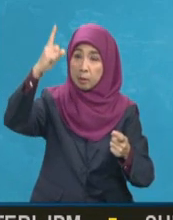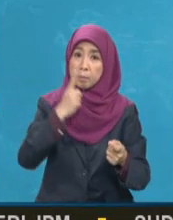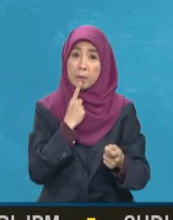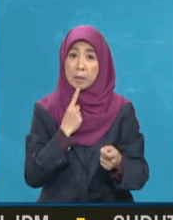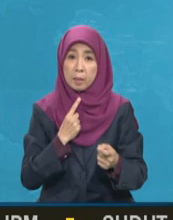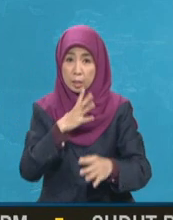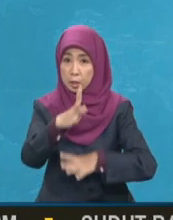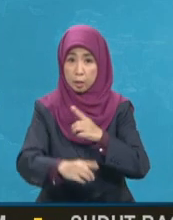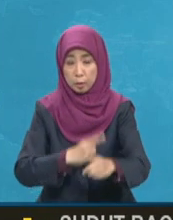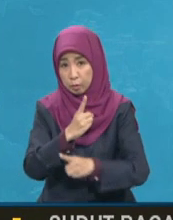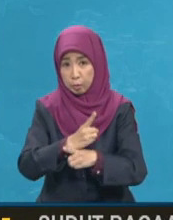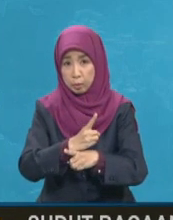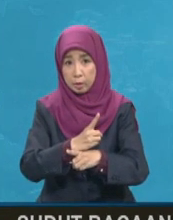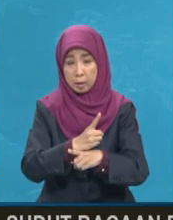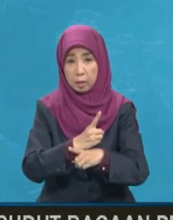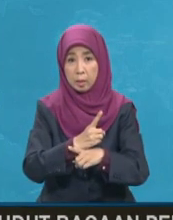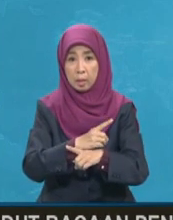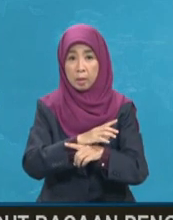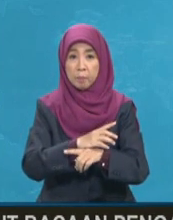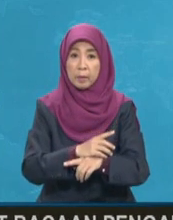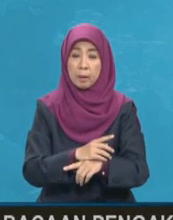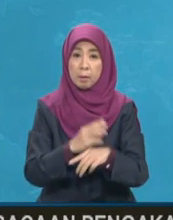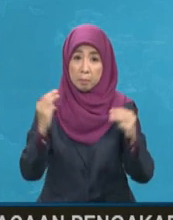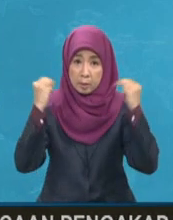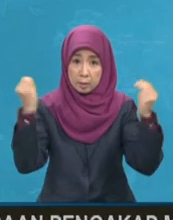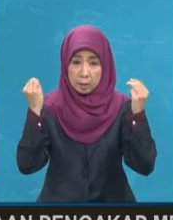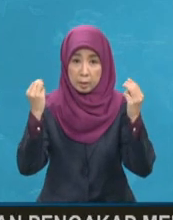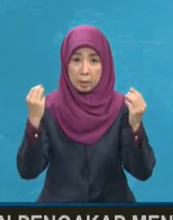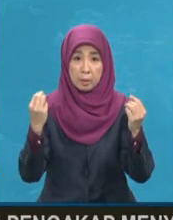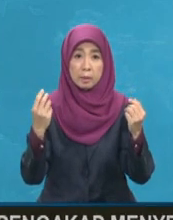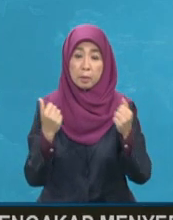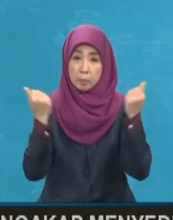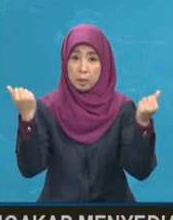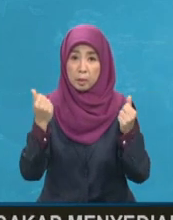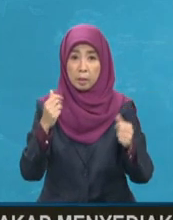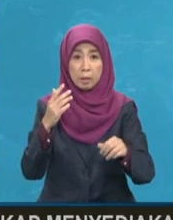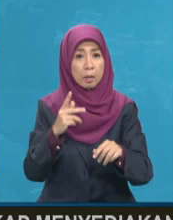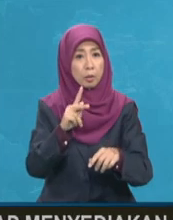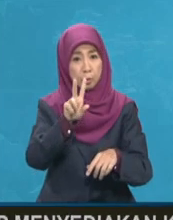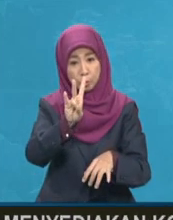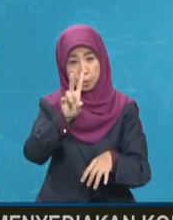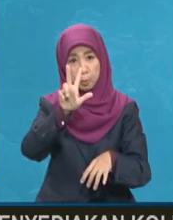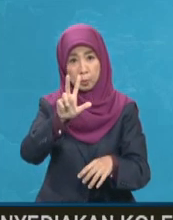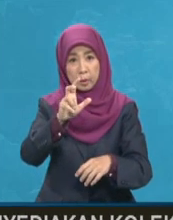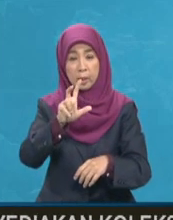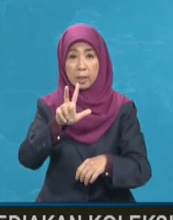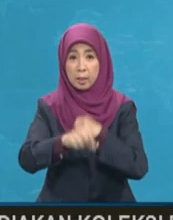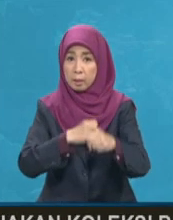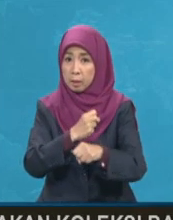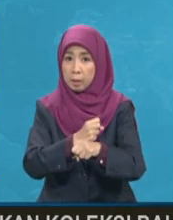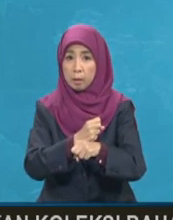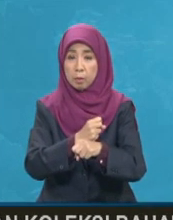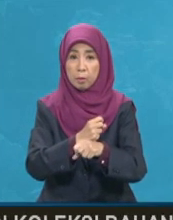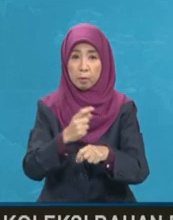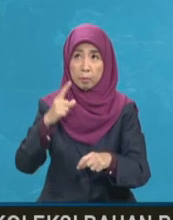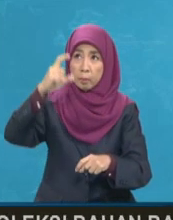sabit merah sedunia truk disodorkan dengan Majlis sambutan ulangtahun ke-73 penumbuhan persatuan bulan sampai